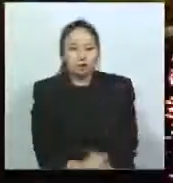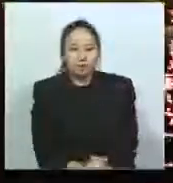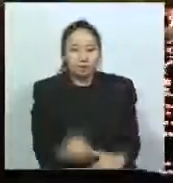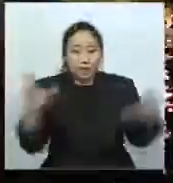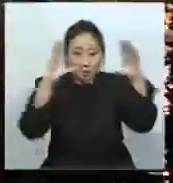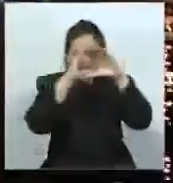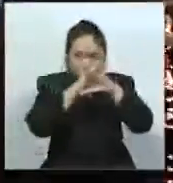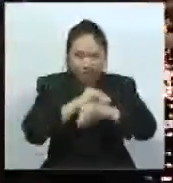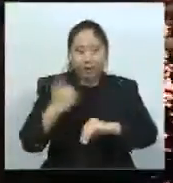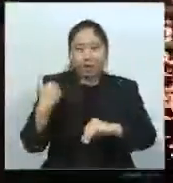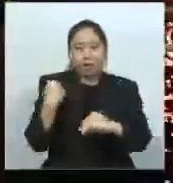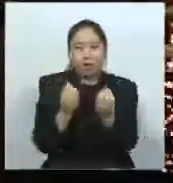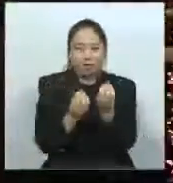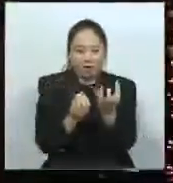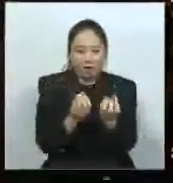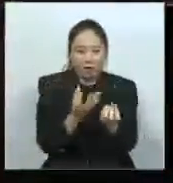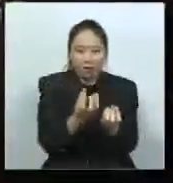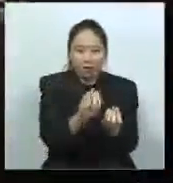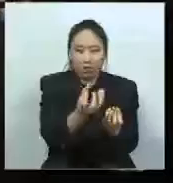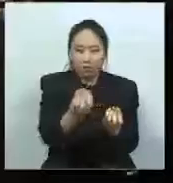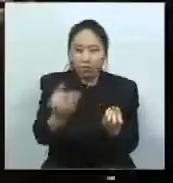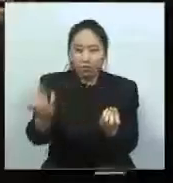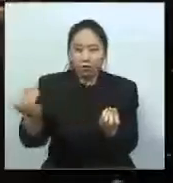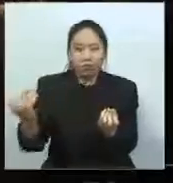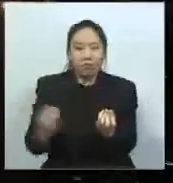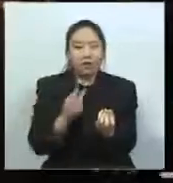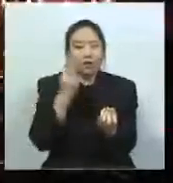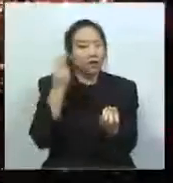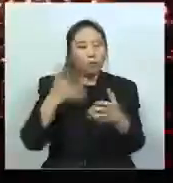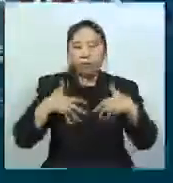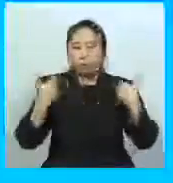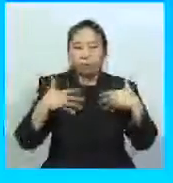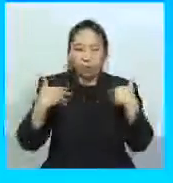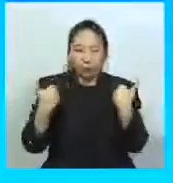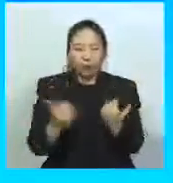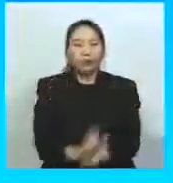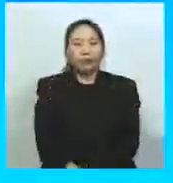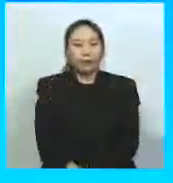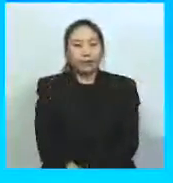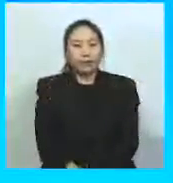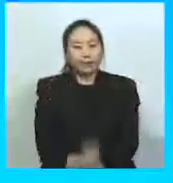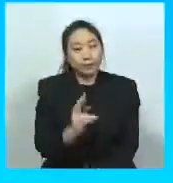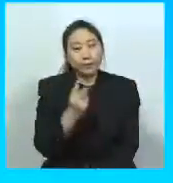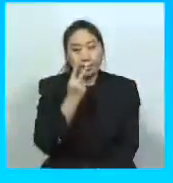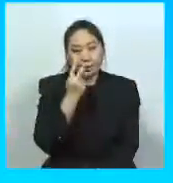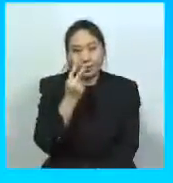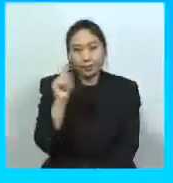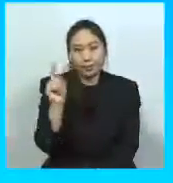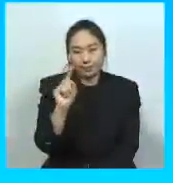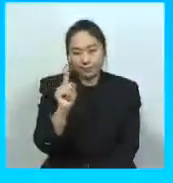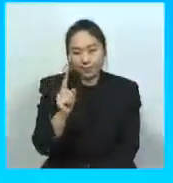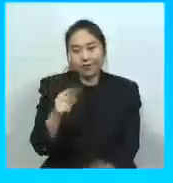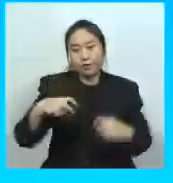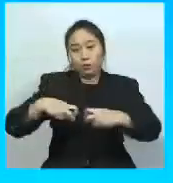างคืนนะคะมีแสงเทียนแสงไฟแบบนี้ก็มันเป็นบรรยากาศของความสุขจริงๆนะคะ ค่ะ ไปดูอีกจุดหนึ่งนะคะคือที่